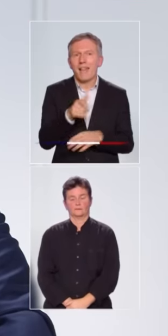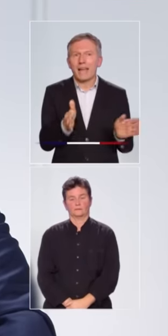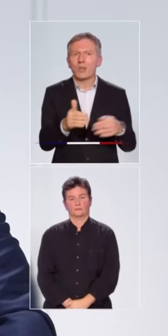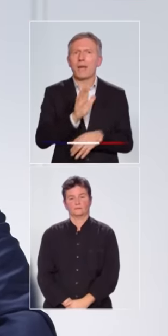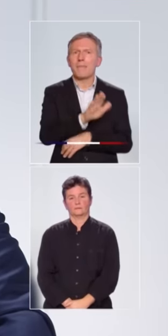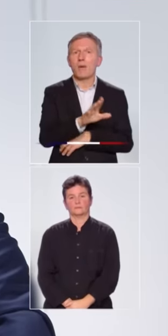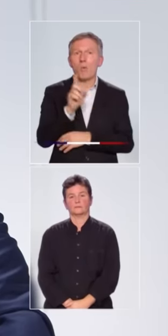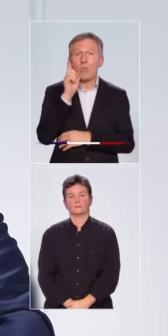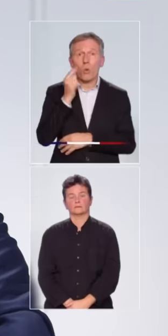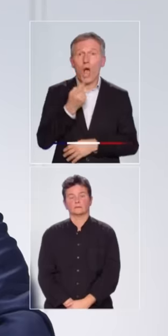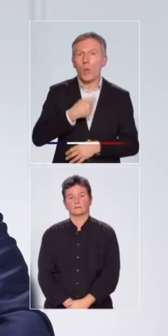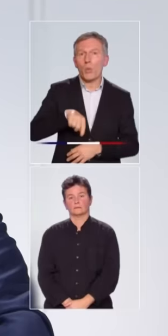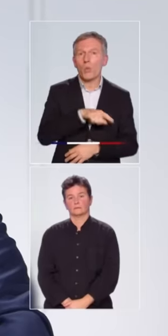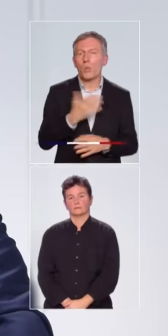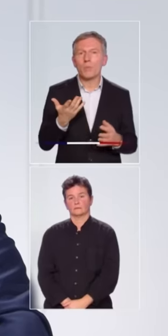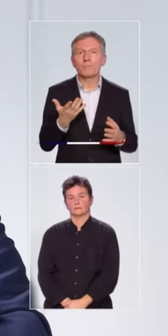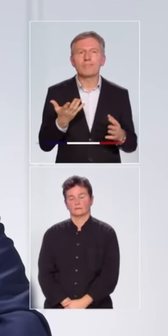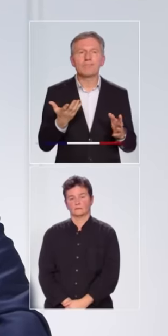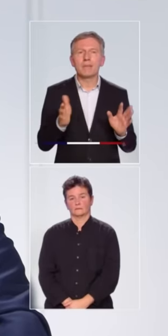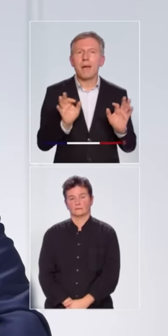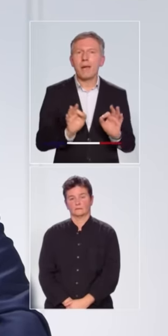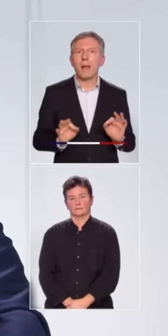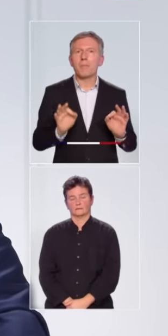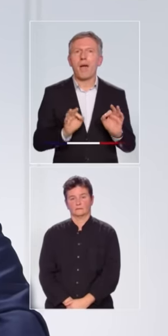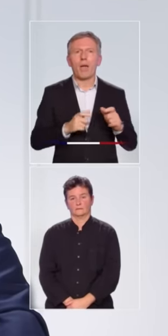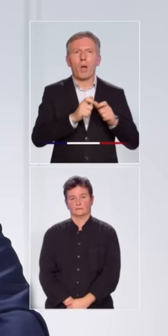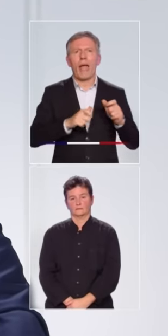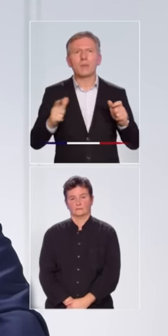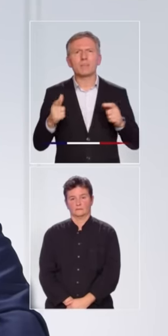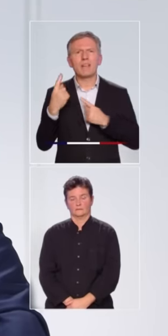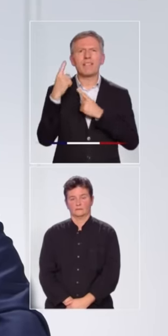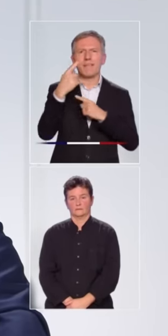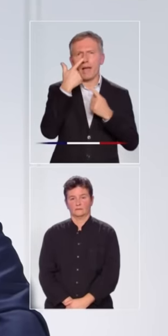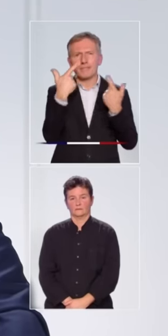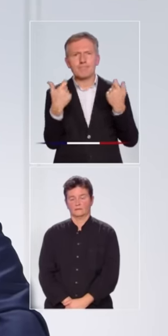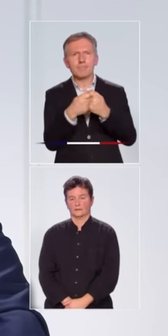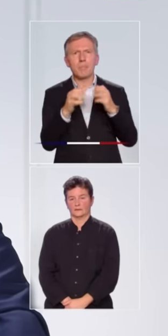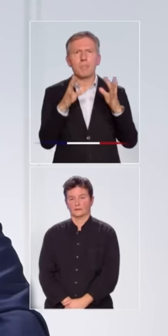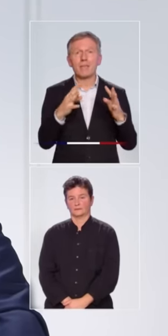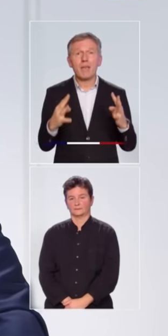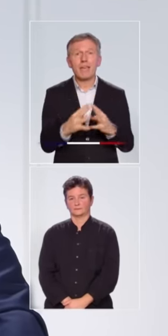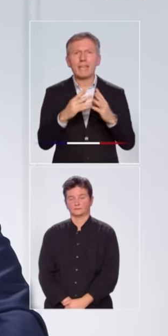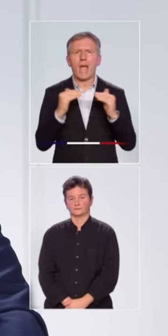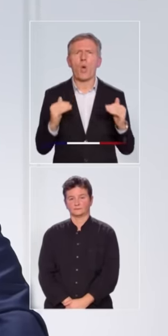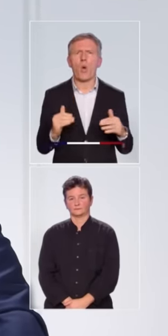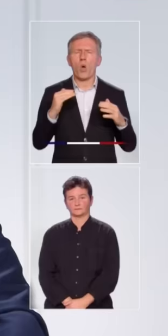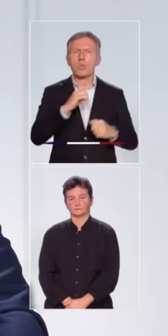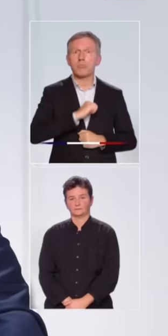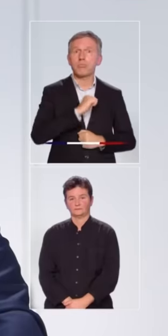parce que nous n'avons pas... une industrie de défense qui est adaptée à une guerre de haute